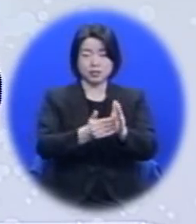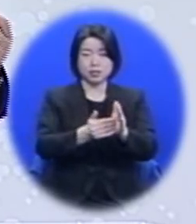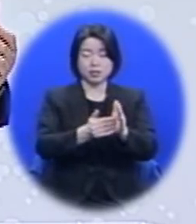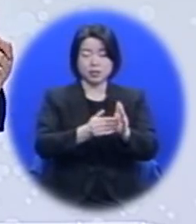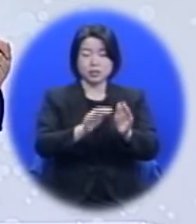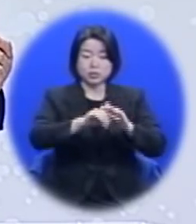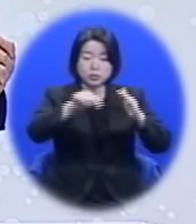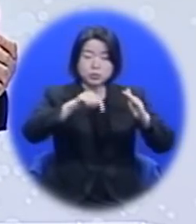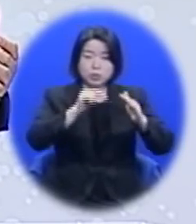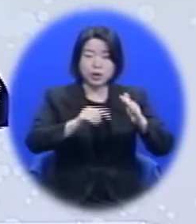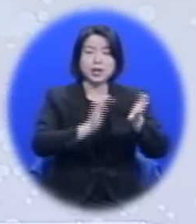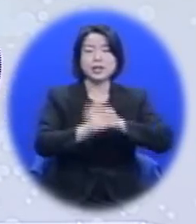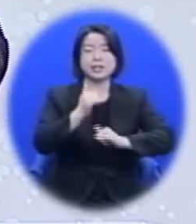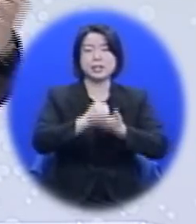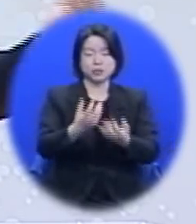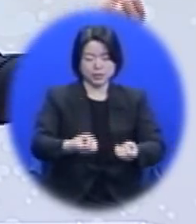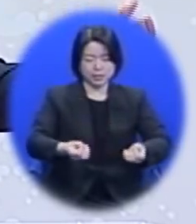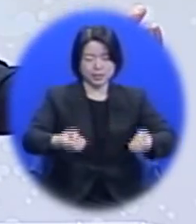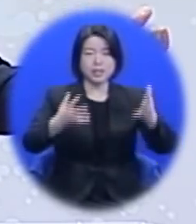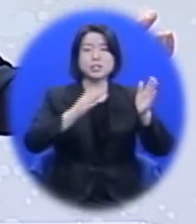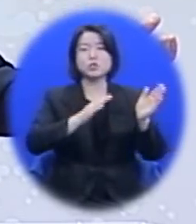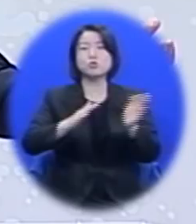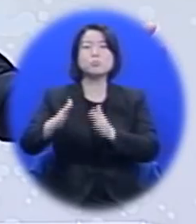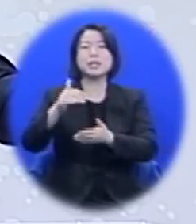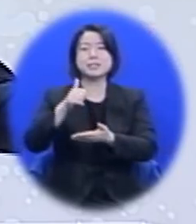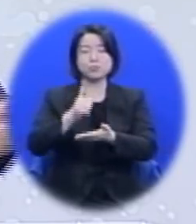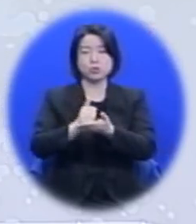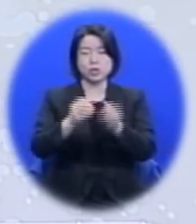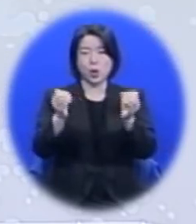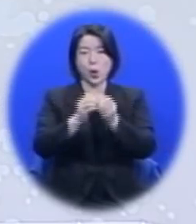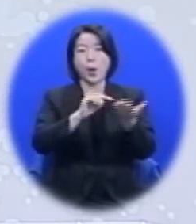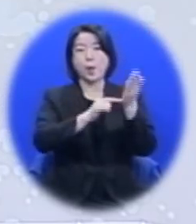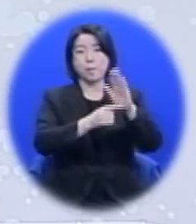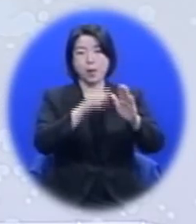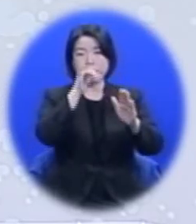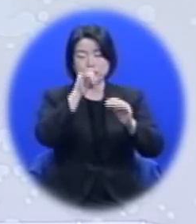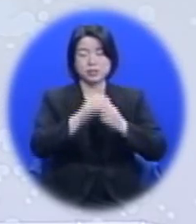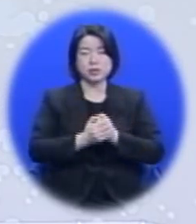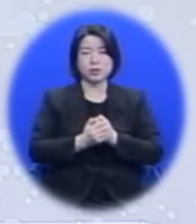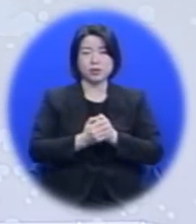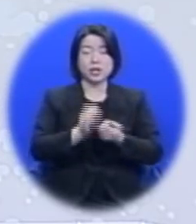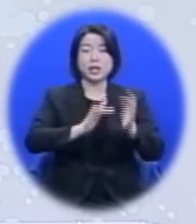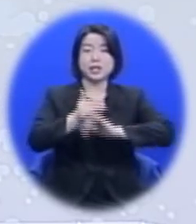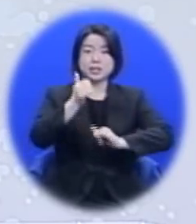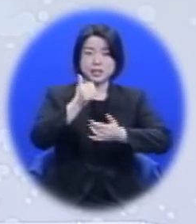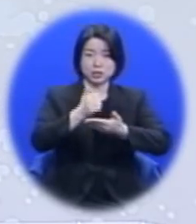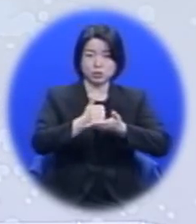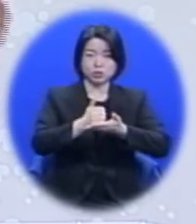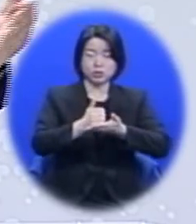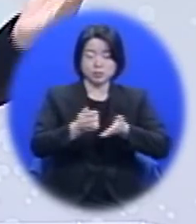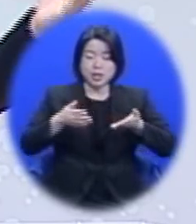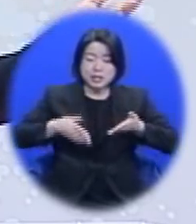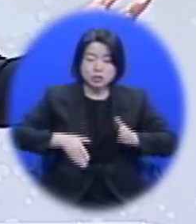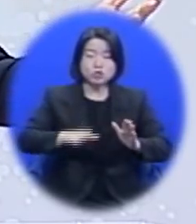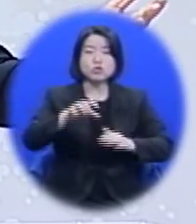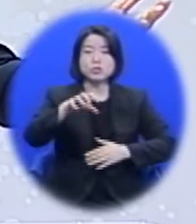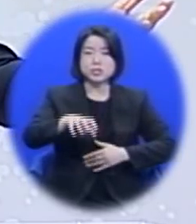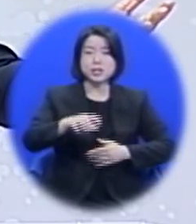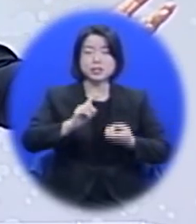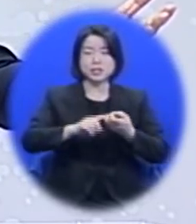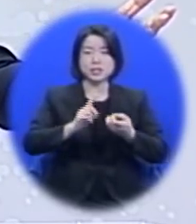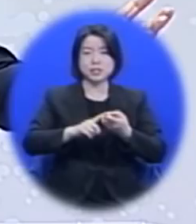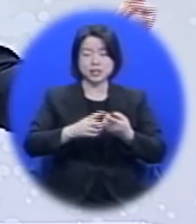잔치를 베푸시는 분, 잔치를 준비하시는 분이라고 그렇게 설명했습니다. 예수님의 출생 자체가